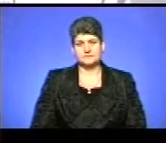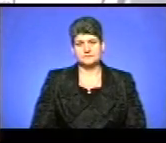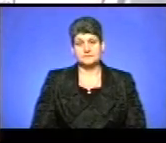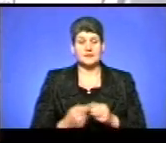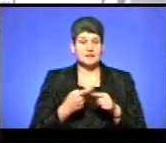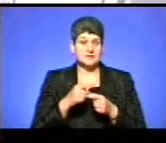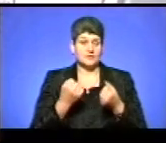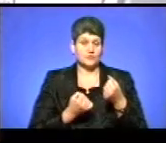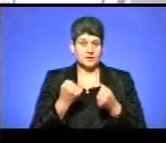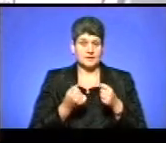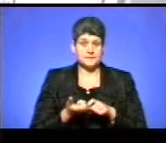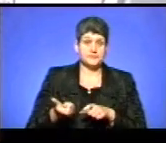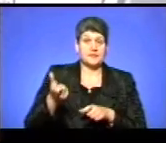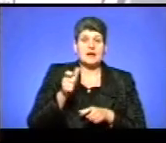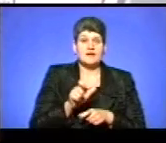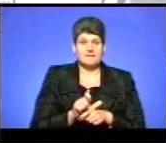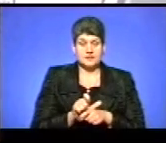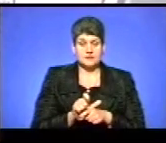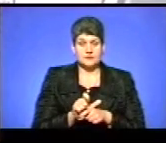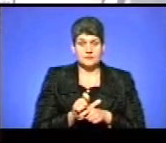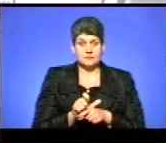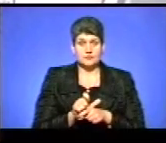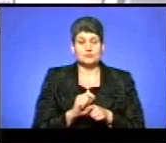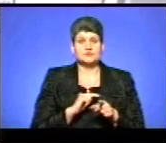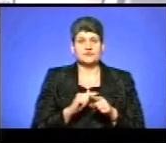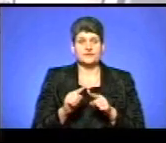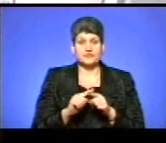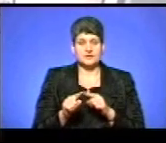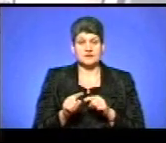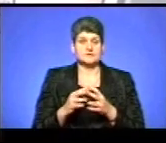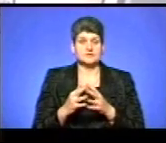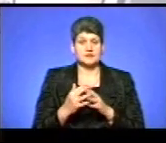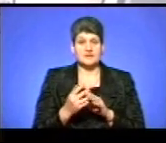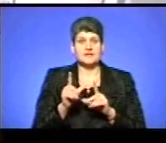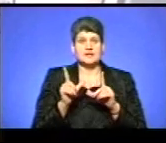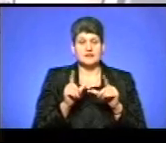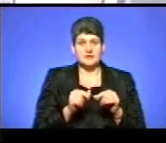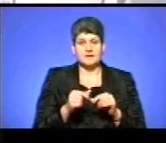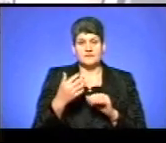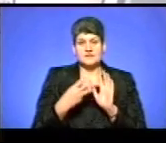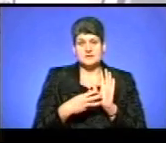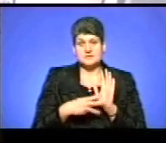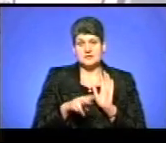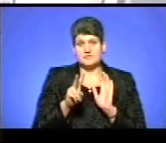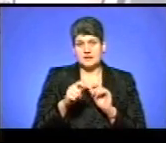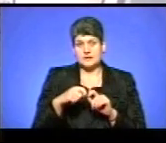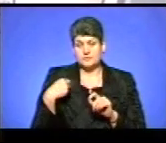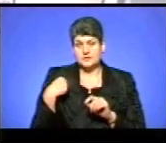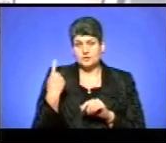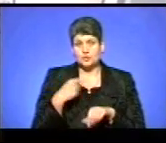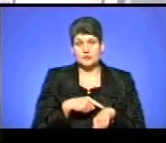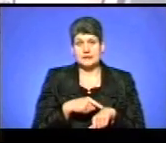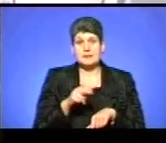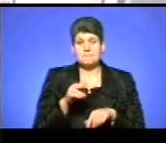Даний водій перевищив максимально дозволену швидкість в населеному пункті, а саме він рухався зі швидкістю 82 км за годину